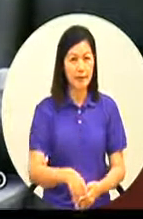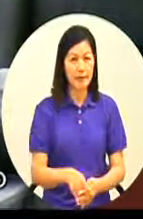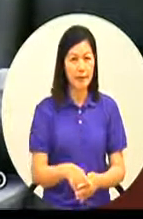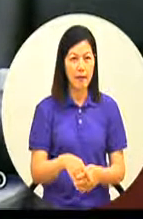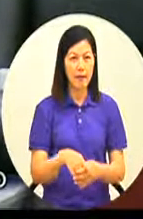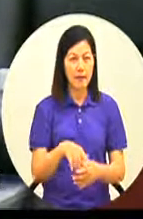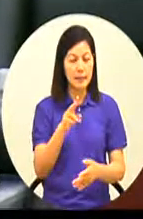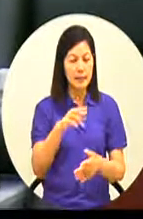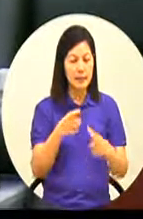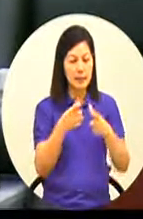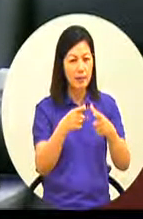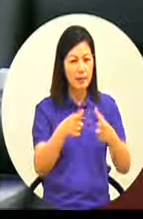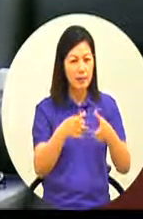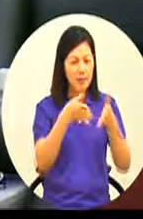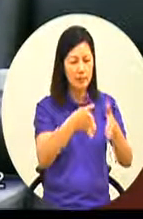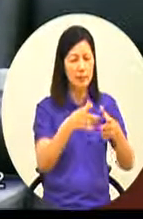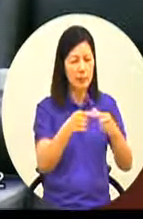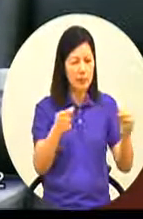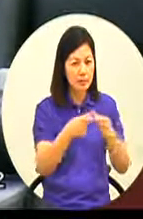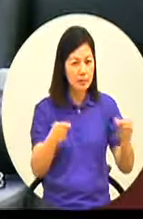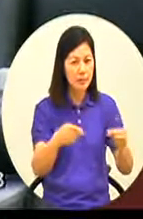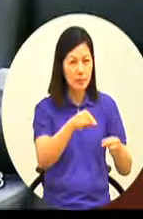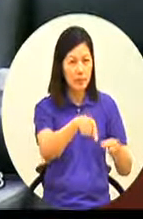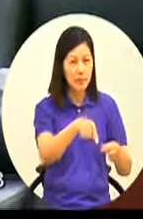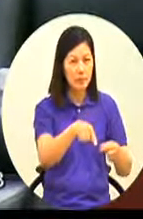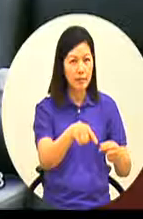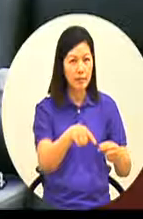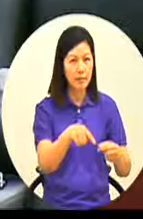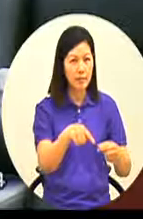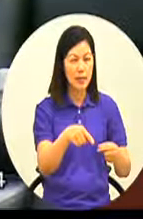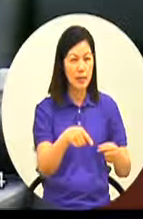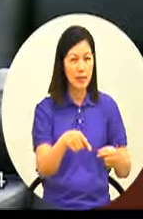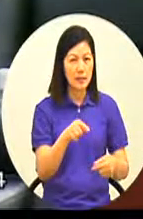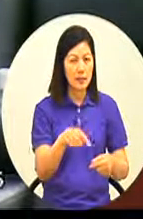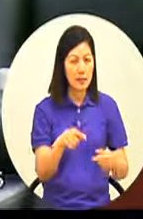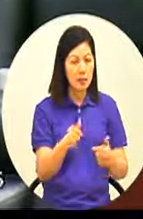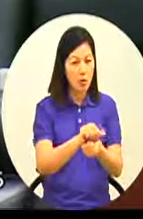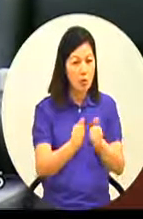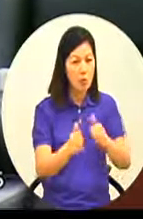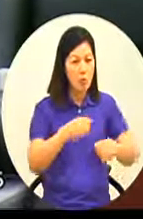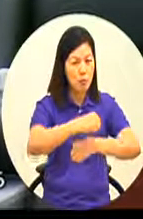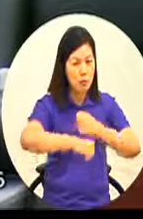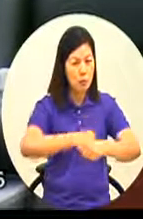讲到日本的八王子哈。那我们跟八王子的互动，好